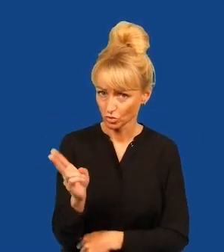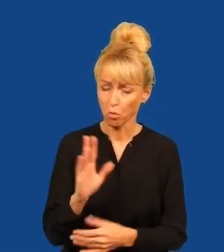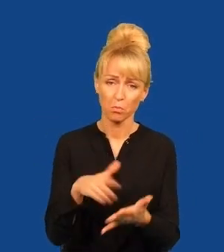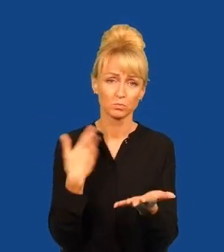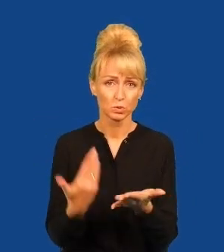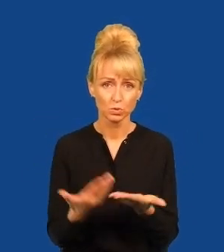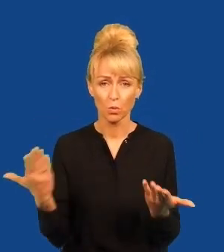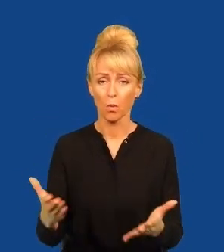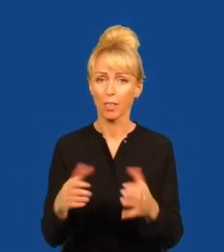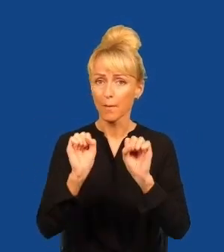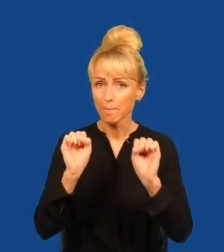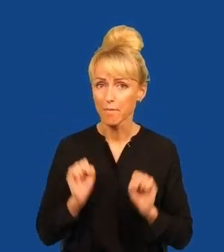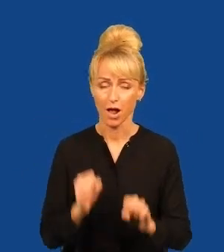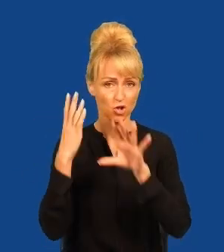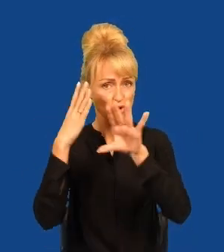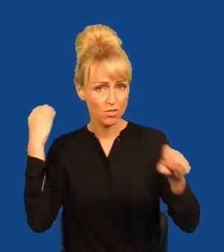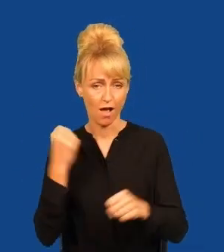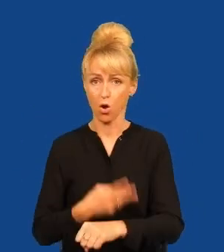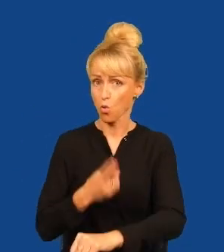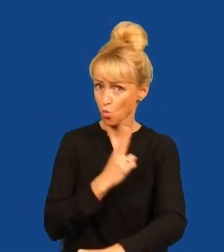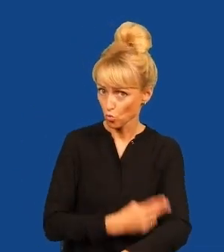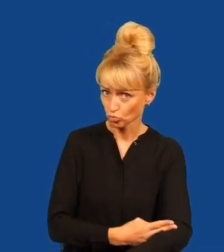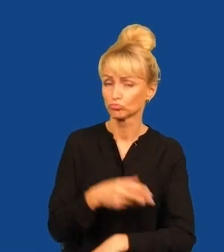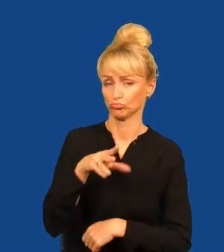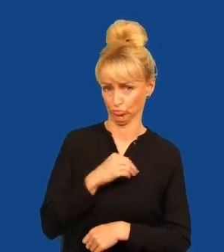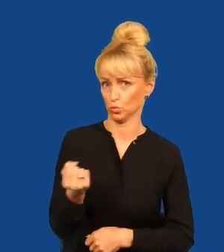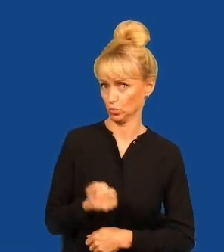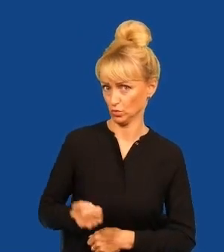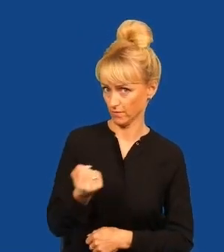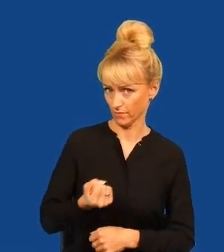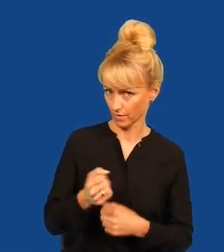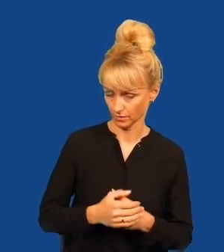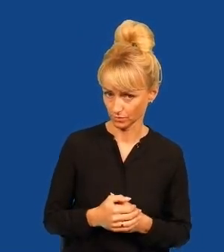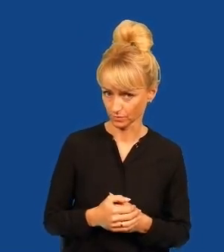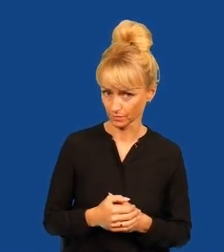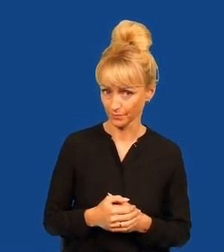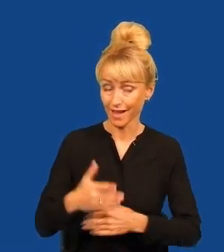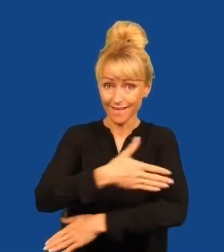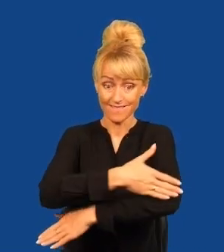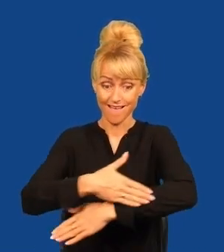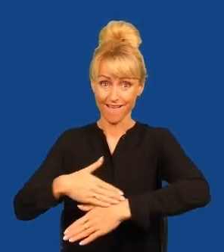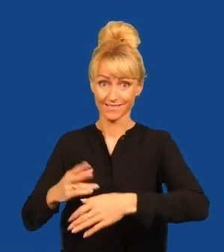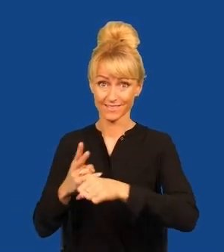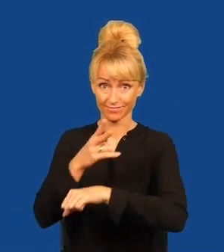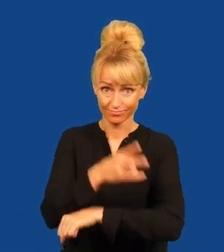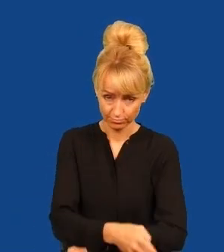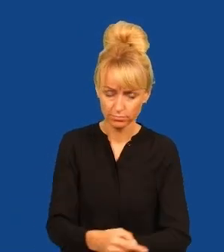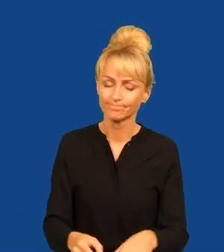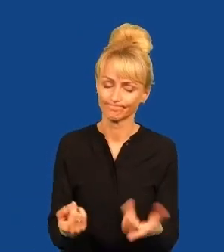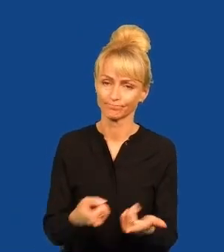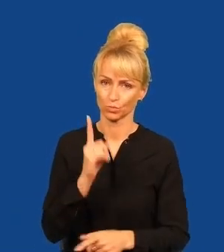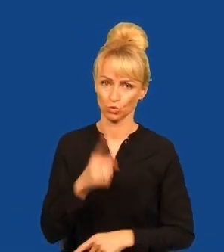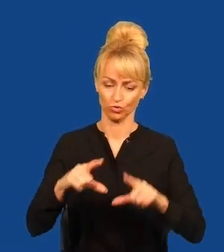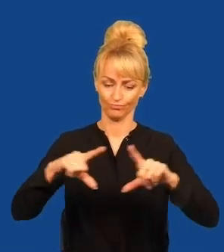urzędzie, w banku, prawie, bo w przypadku przekraczania granicy nadal będziemy potrzebowali fizycznego